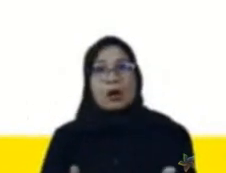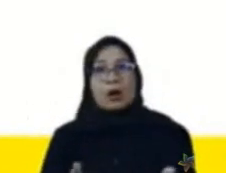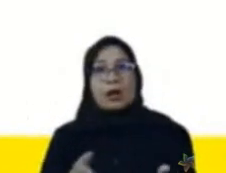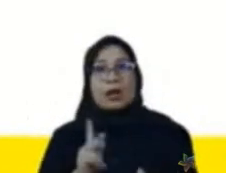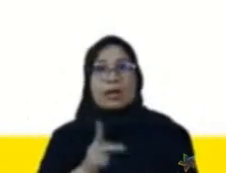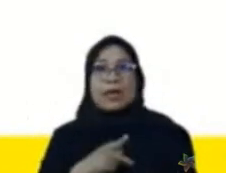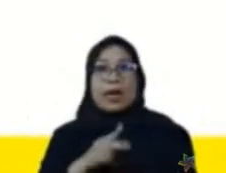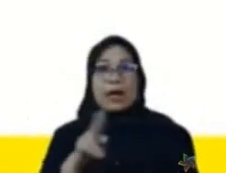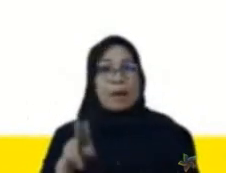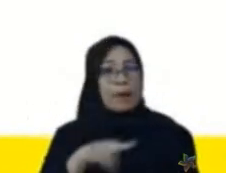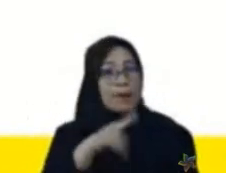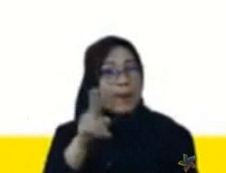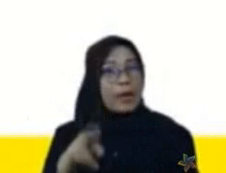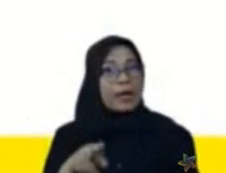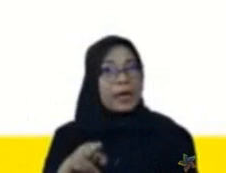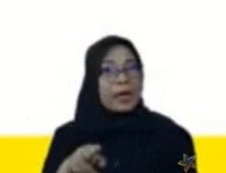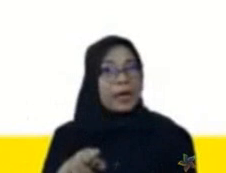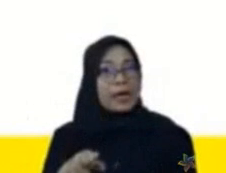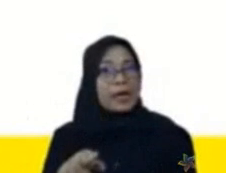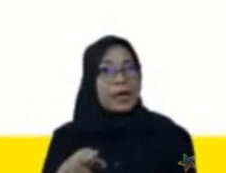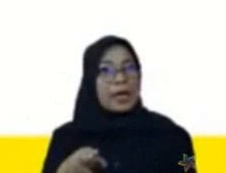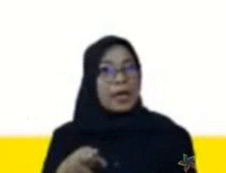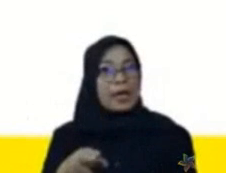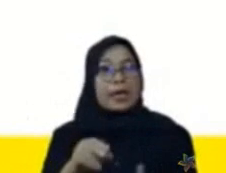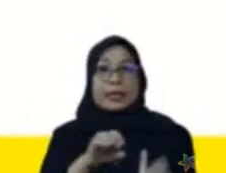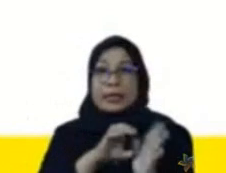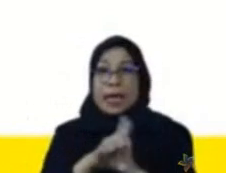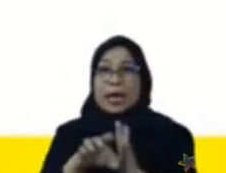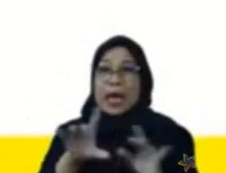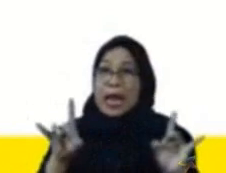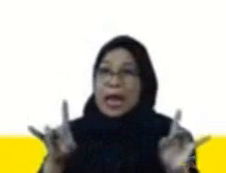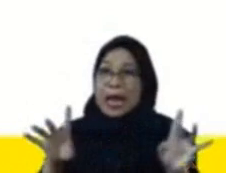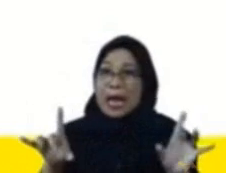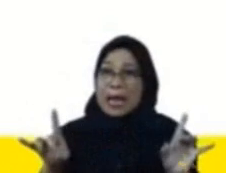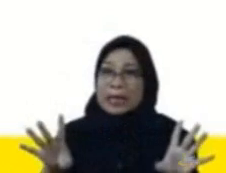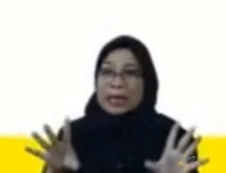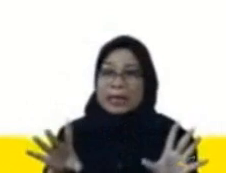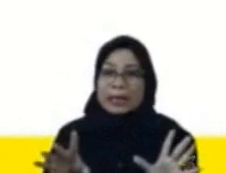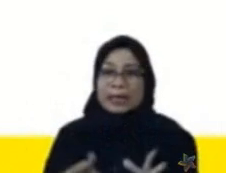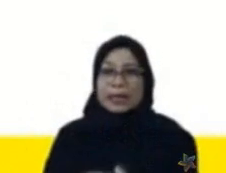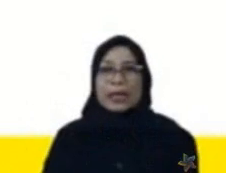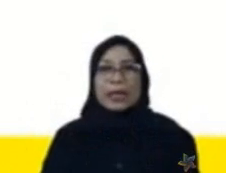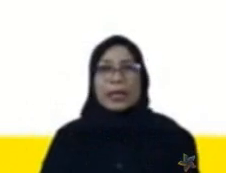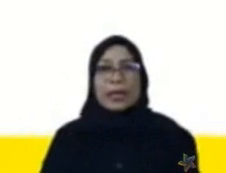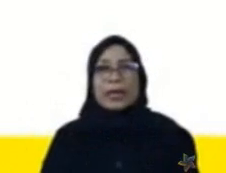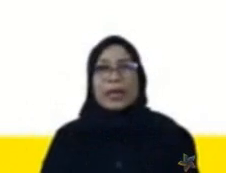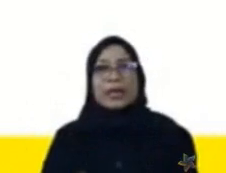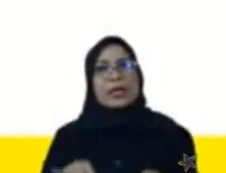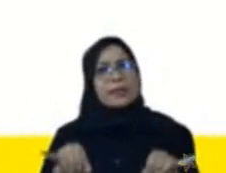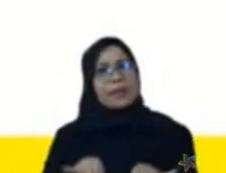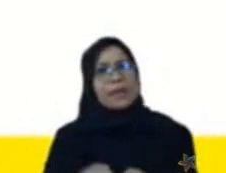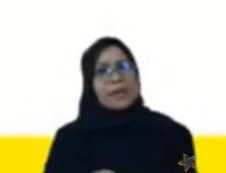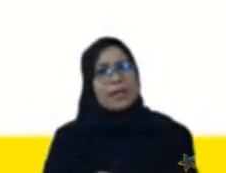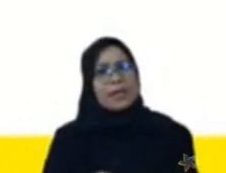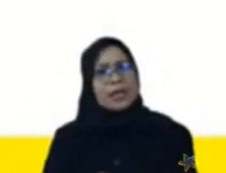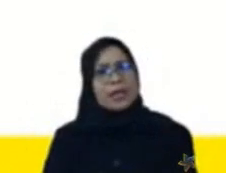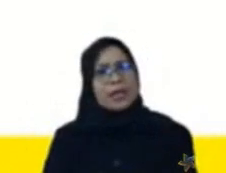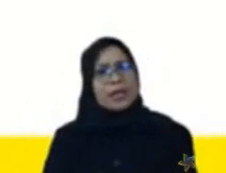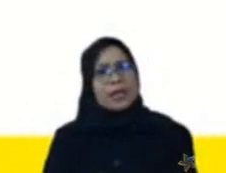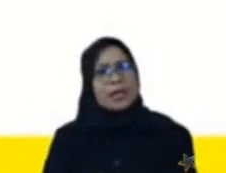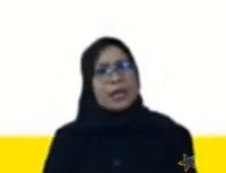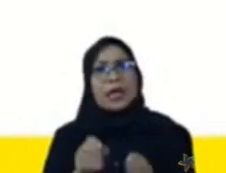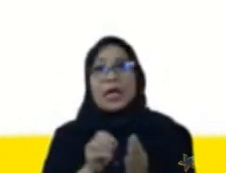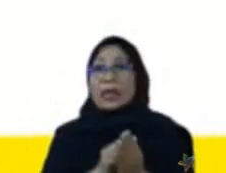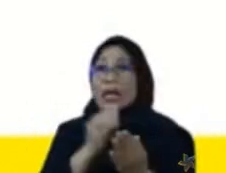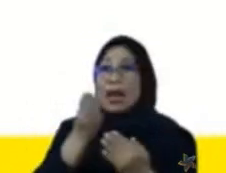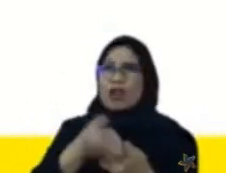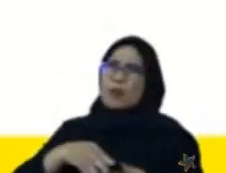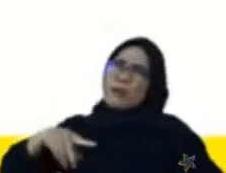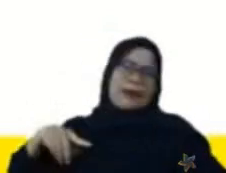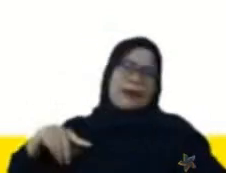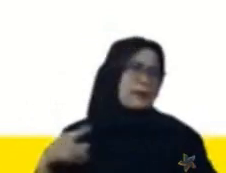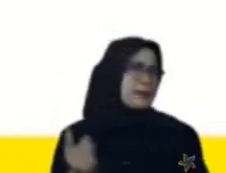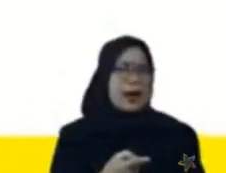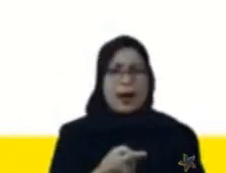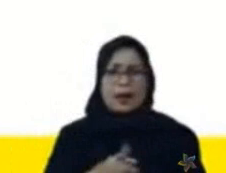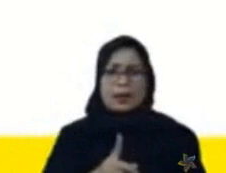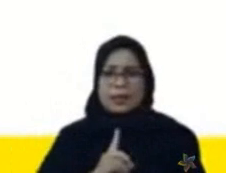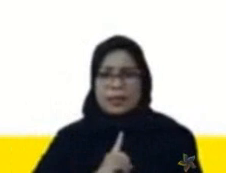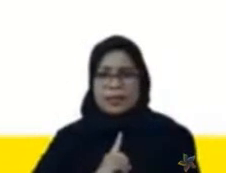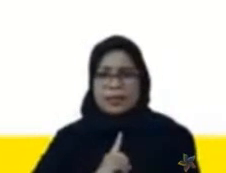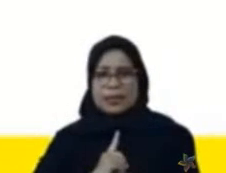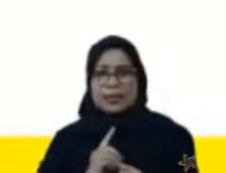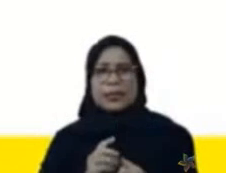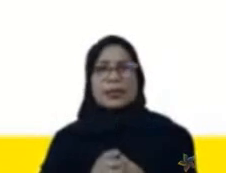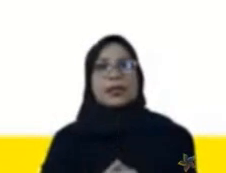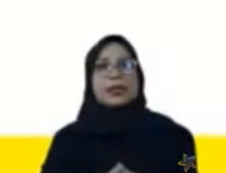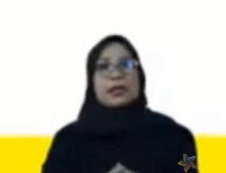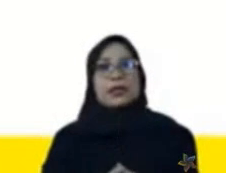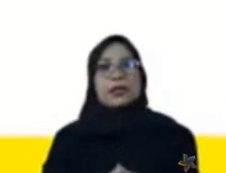menggunakan metode lain atau aplikasi lain, itu kok malah terkesan terlalu memaksakan diri. Jadi inti belajar malah